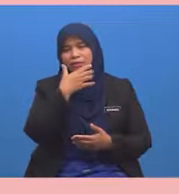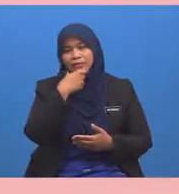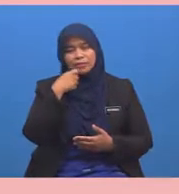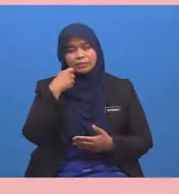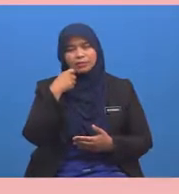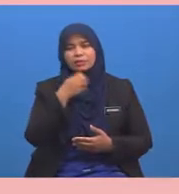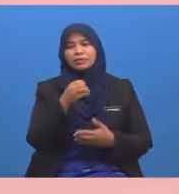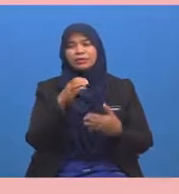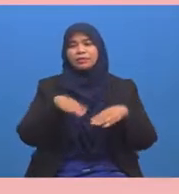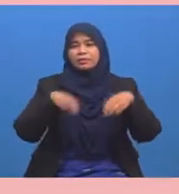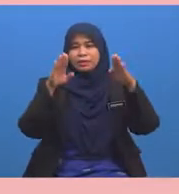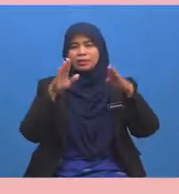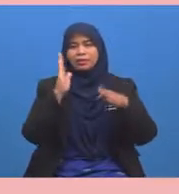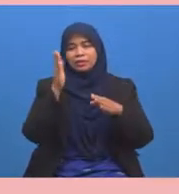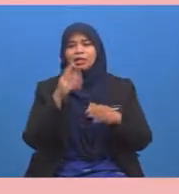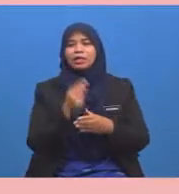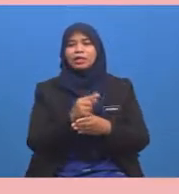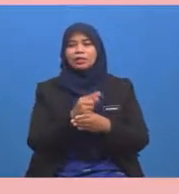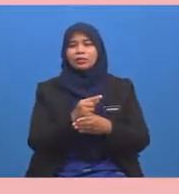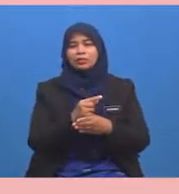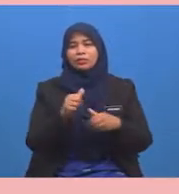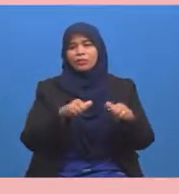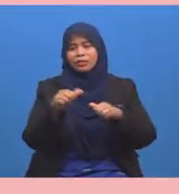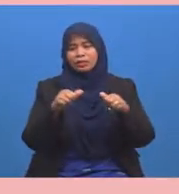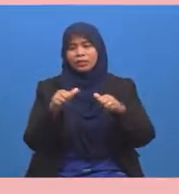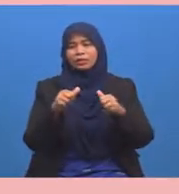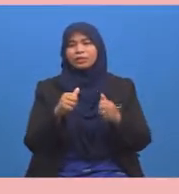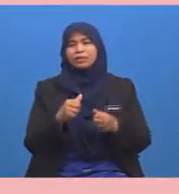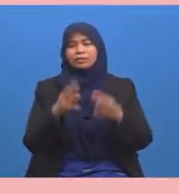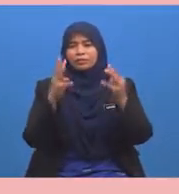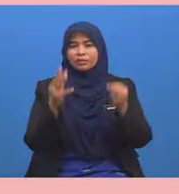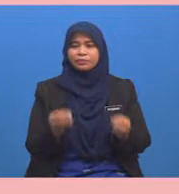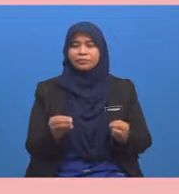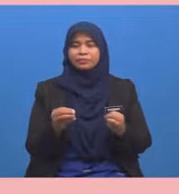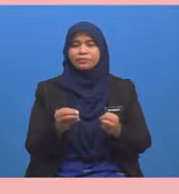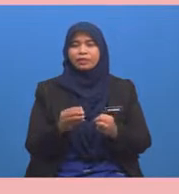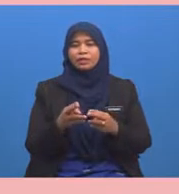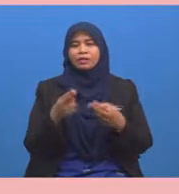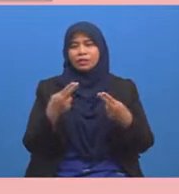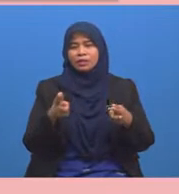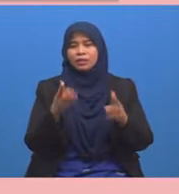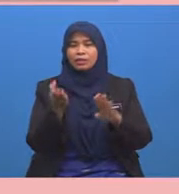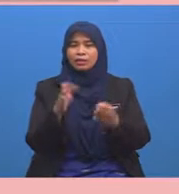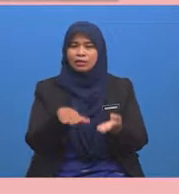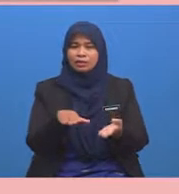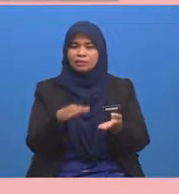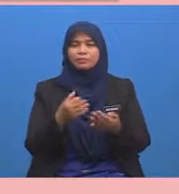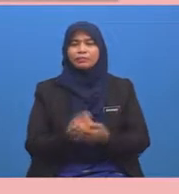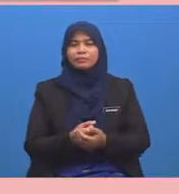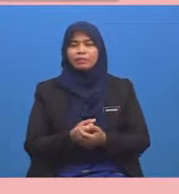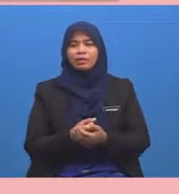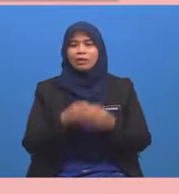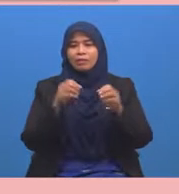ekonomi dan aktiviti sosial penduduk. Ketujuh, kehilangan nyawa. Banjir dan kemarau